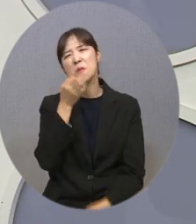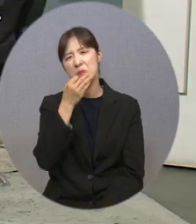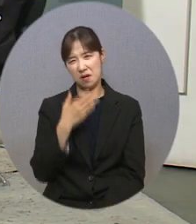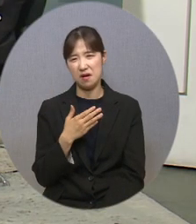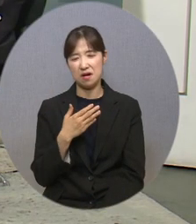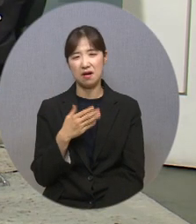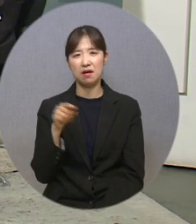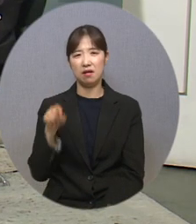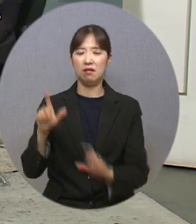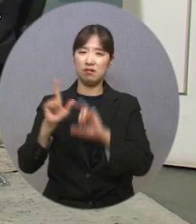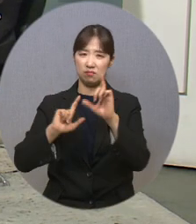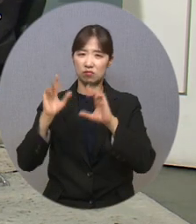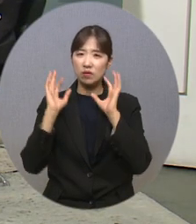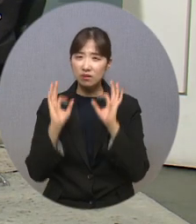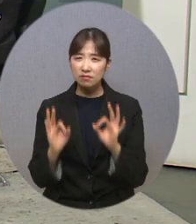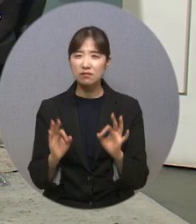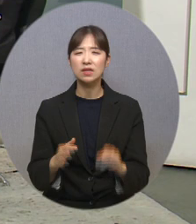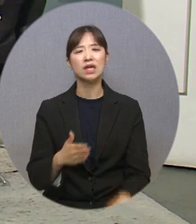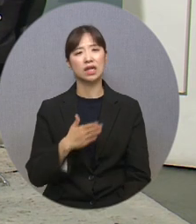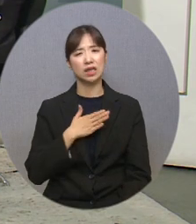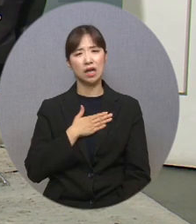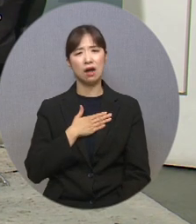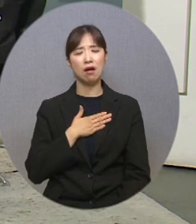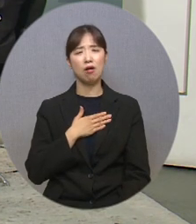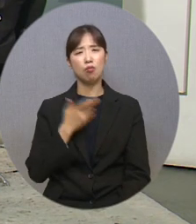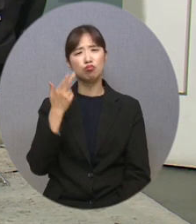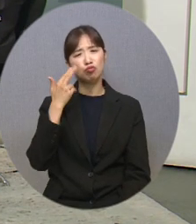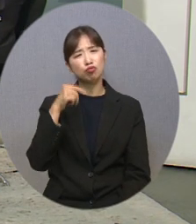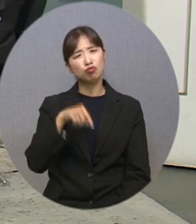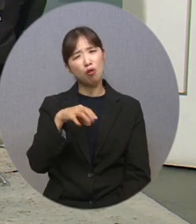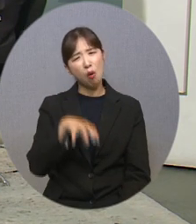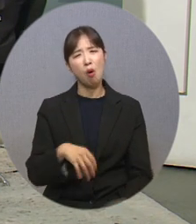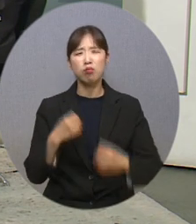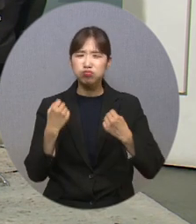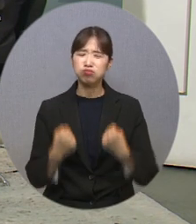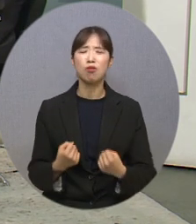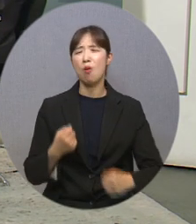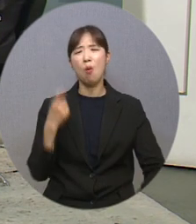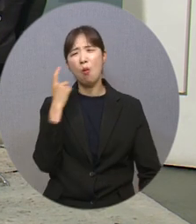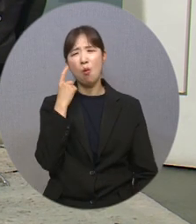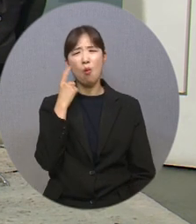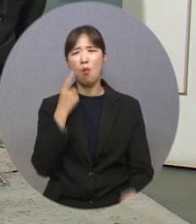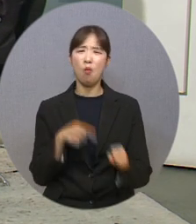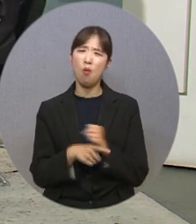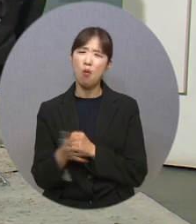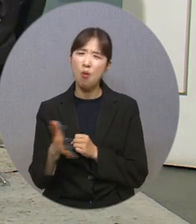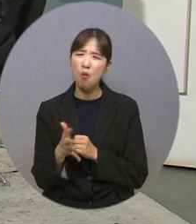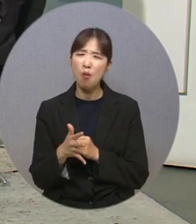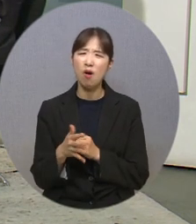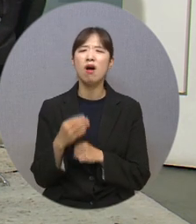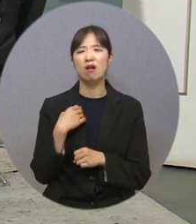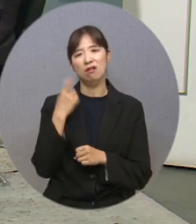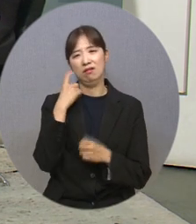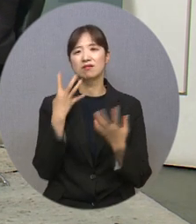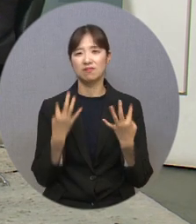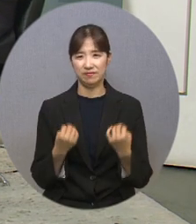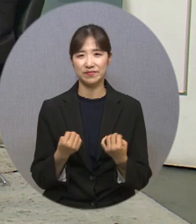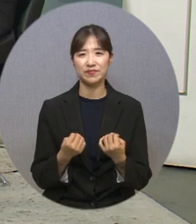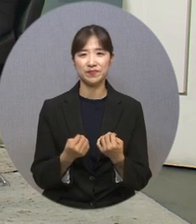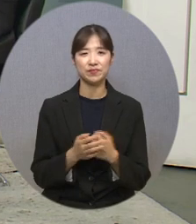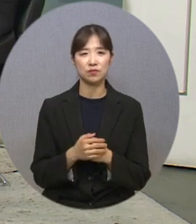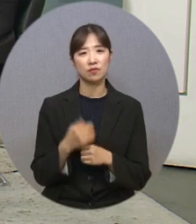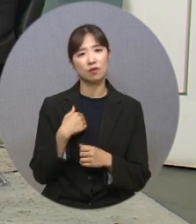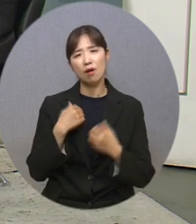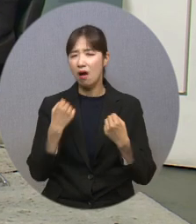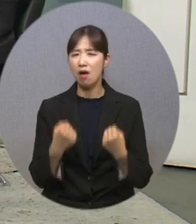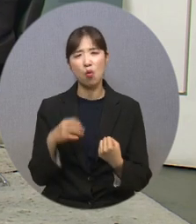그래서 그걸 들여다보면서 아, 내가 왜 미국 이런 땅에 와 있나 그렇게 되돌아볼 때 상당히 많았어요. 내가 있어야